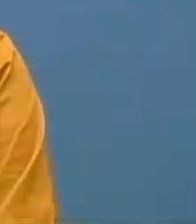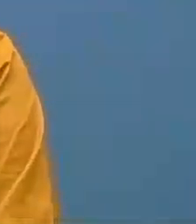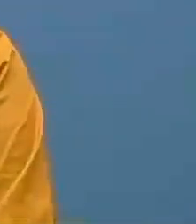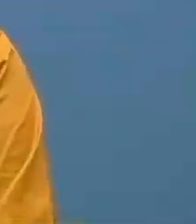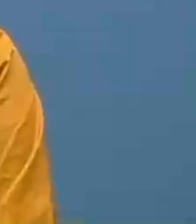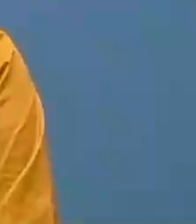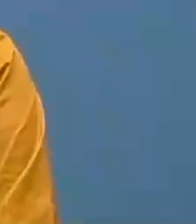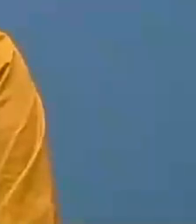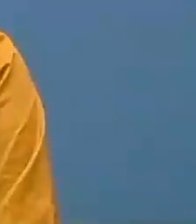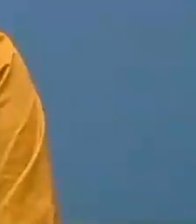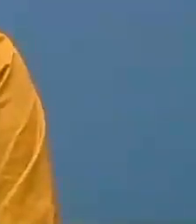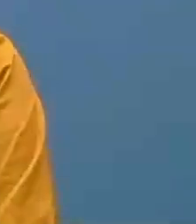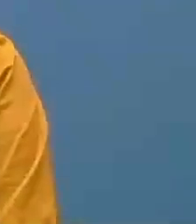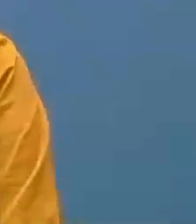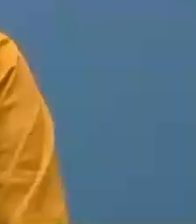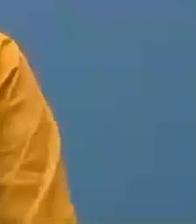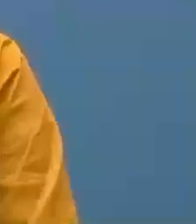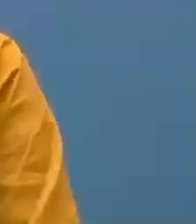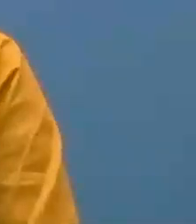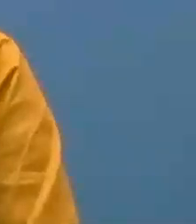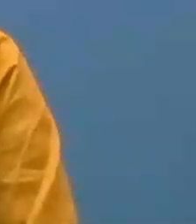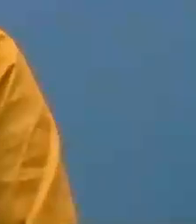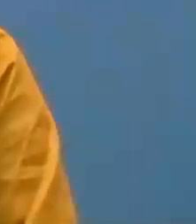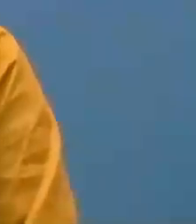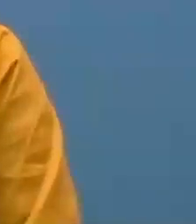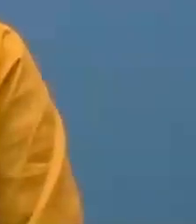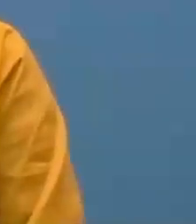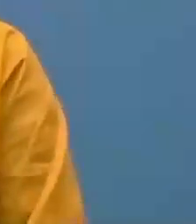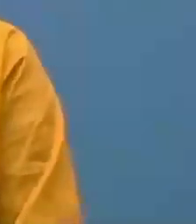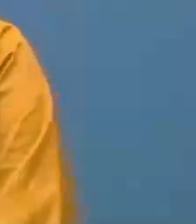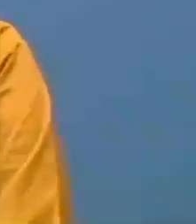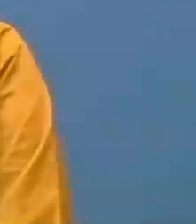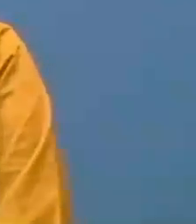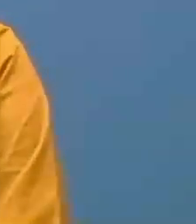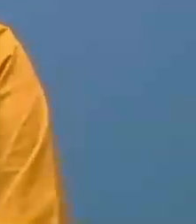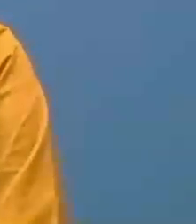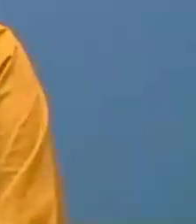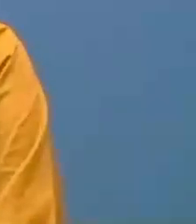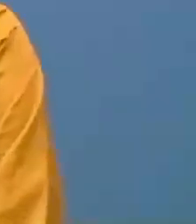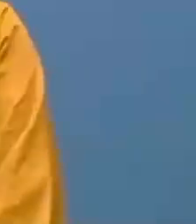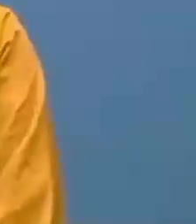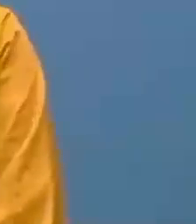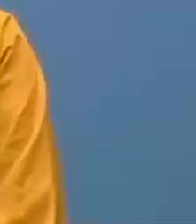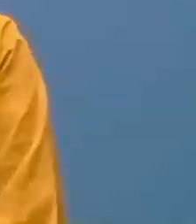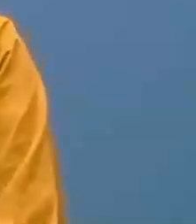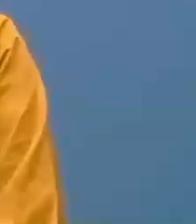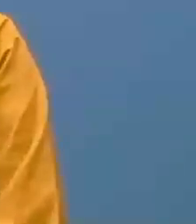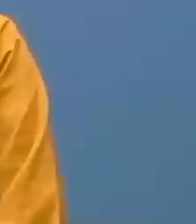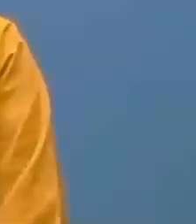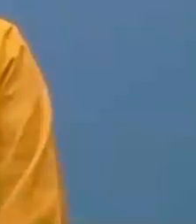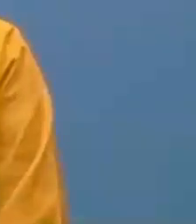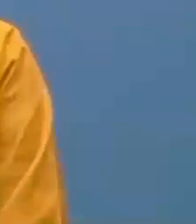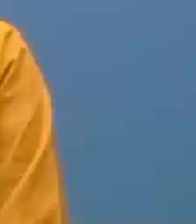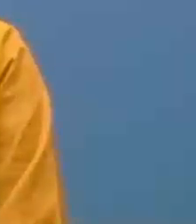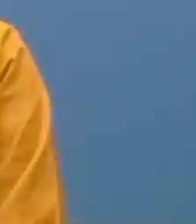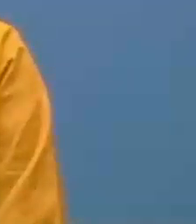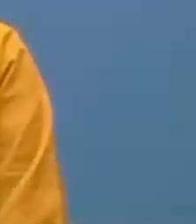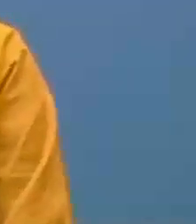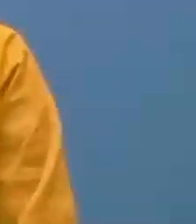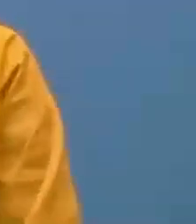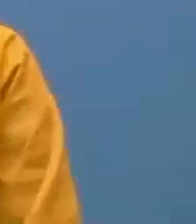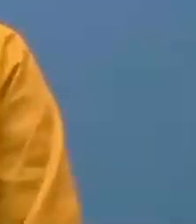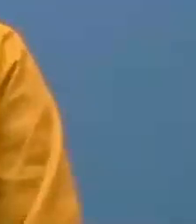卷圣经呢是以提问开始的，所以呢这个哈巴谷先知呢是这个问